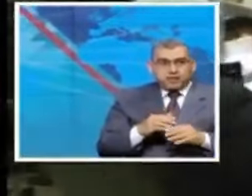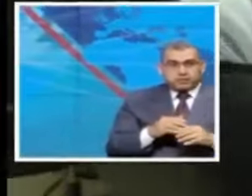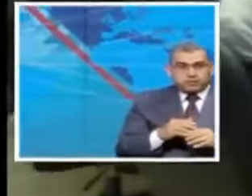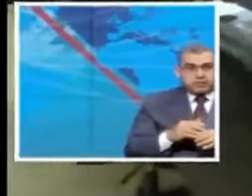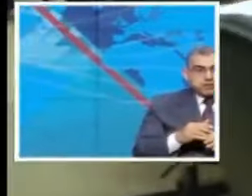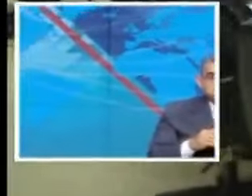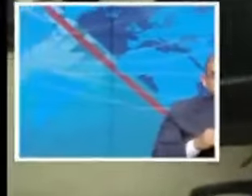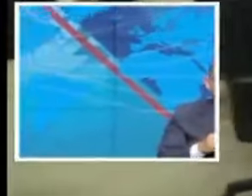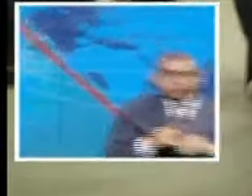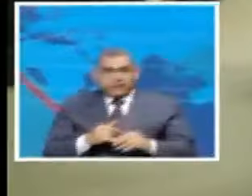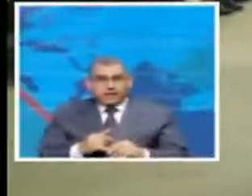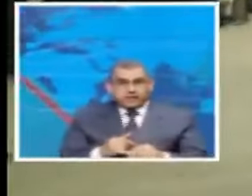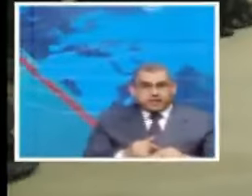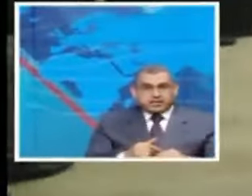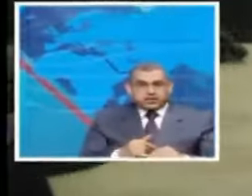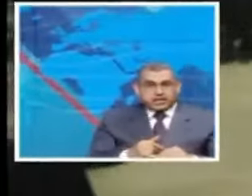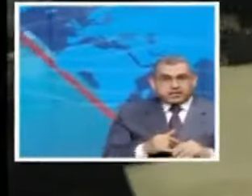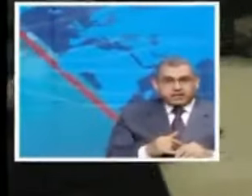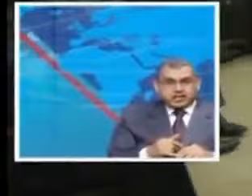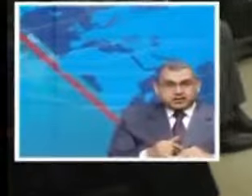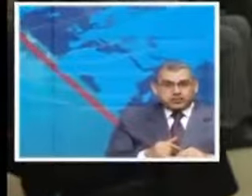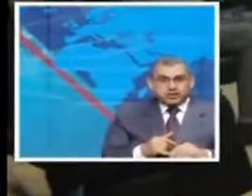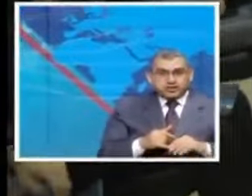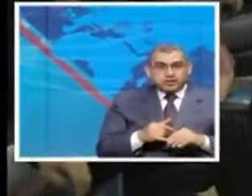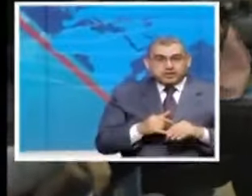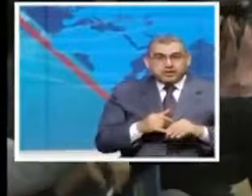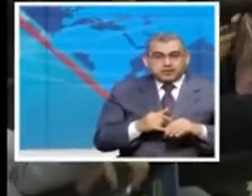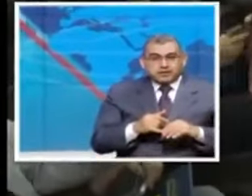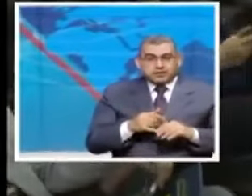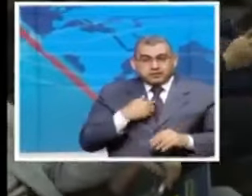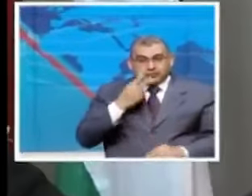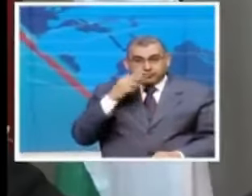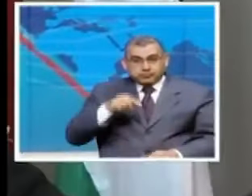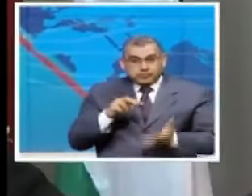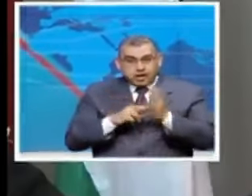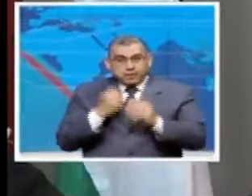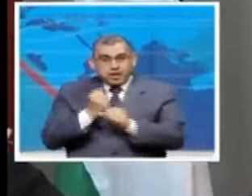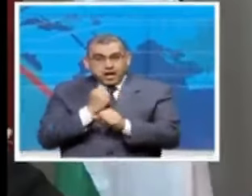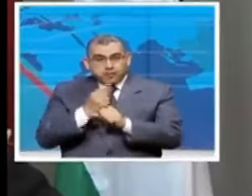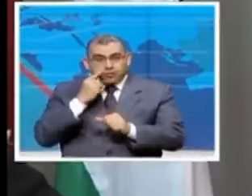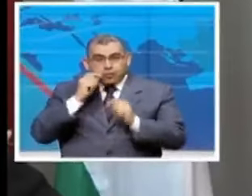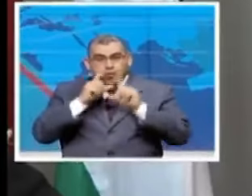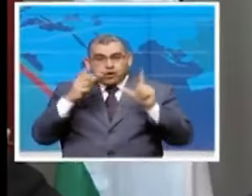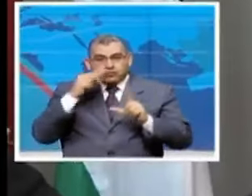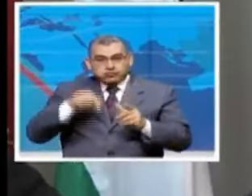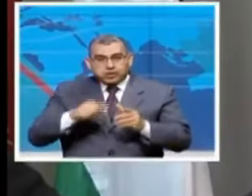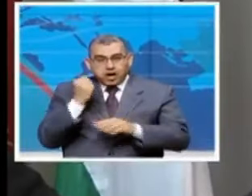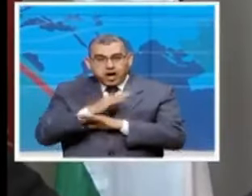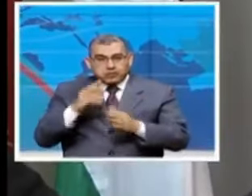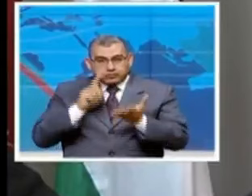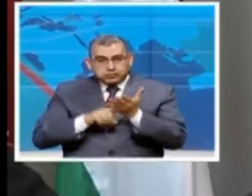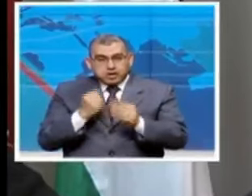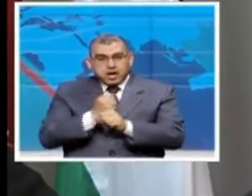للعلم رسميا من مصر بمقرها بالإسكندرية. النهاردة بنشوف ثمار واضحة على الأرض